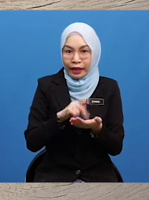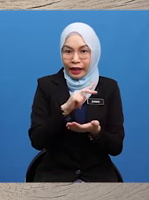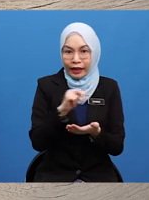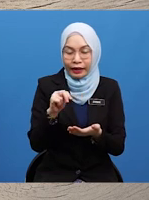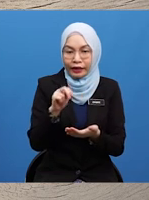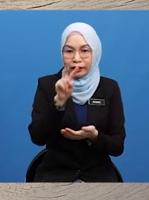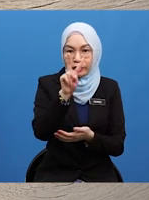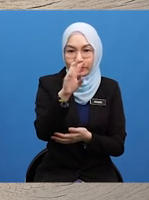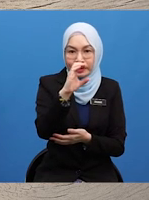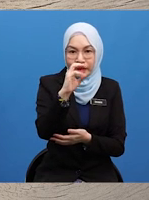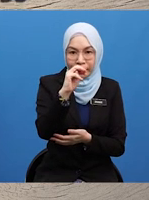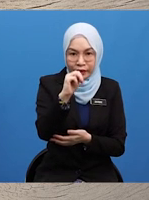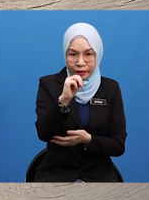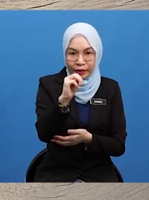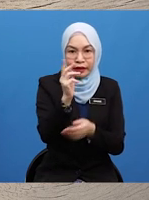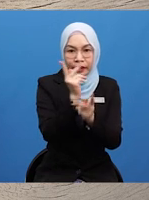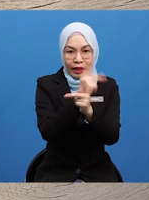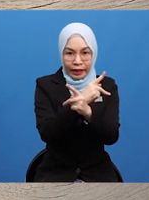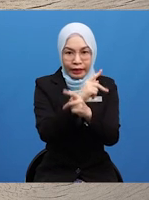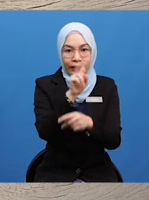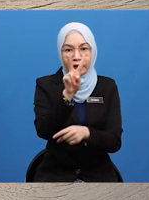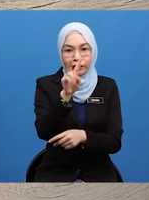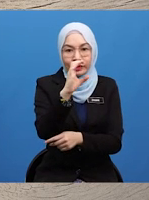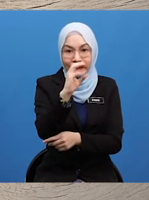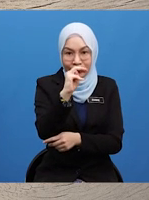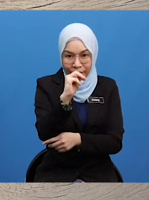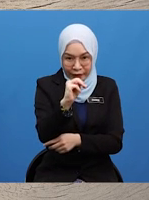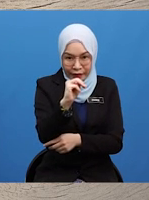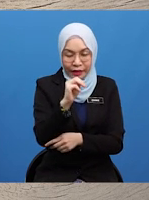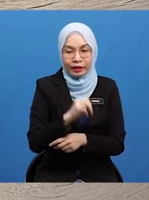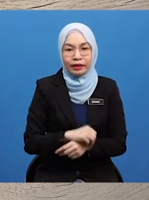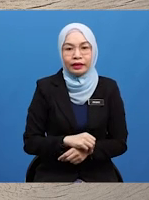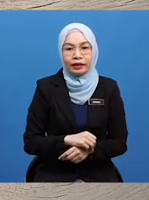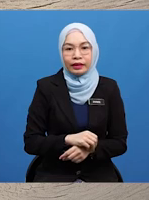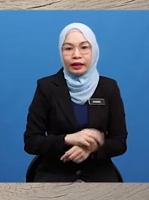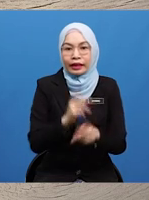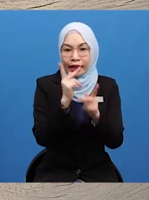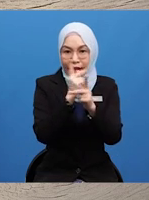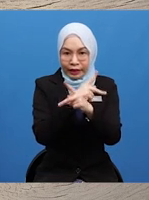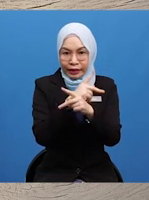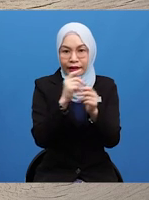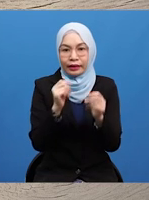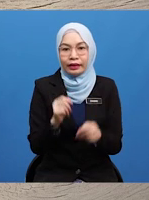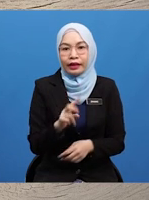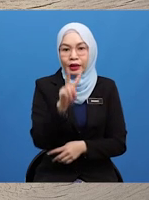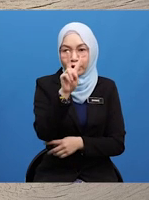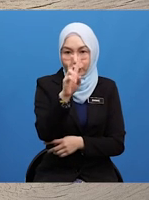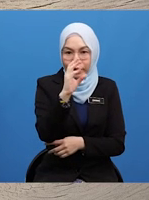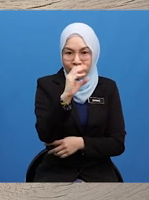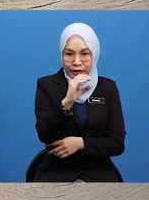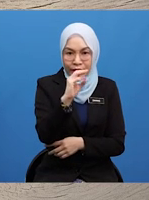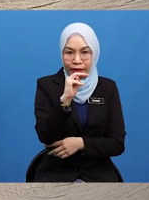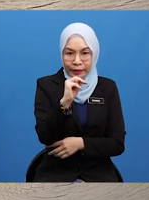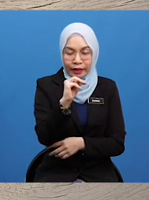ukuran panjang, darab 2 cm bagi ukuran lebar dan 2 cm bagi